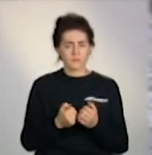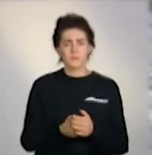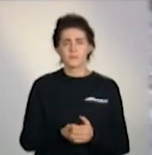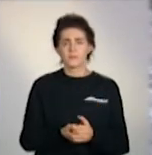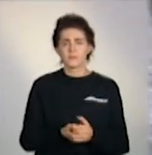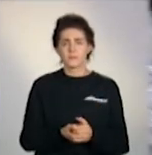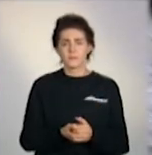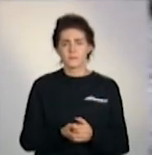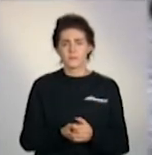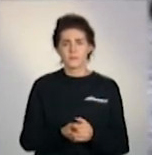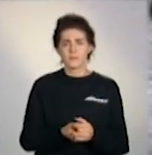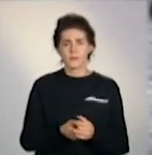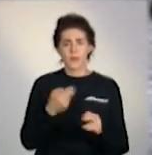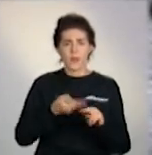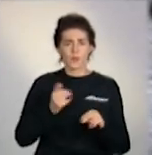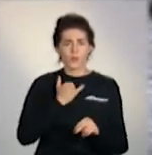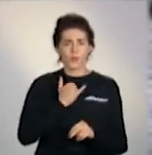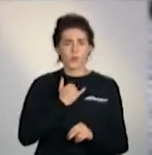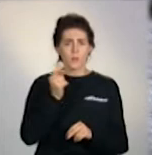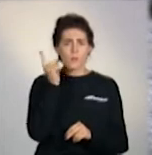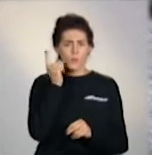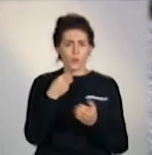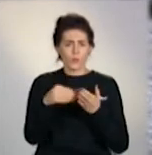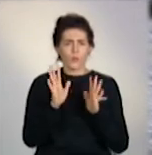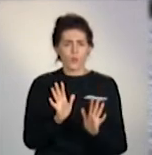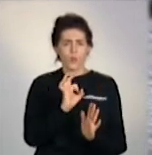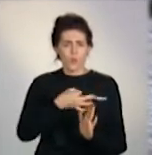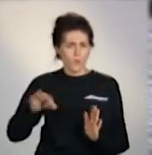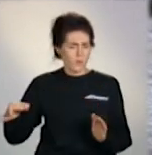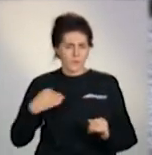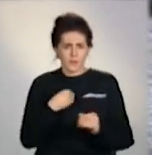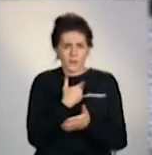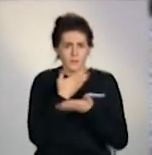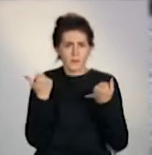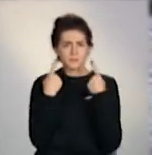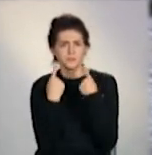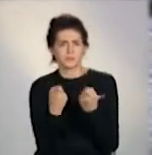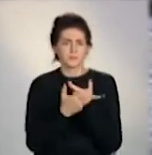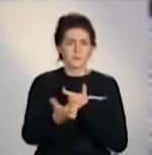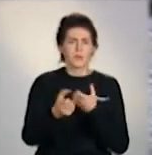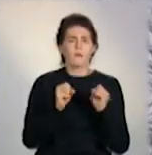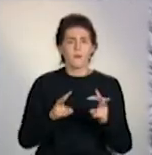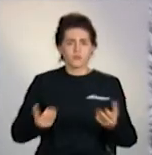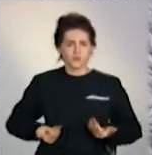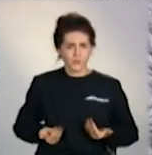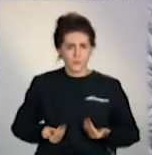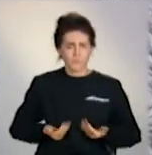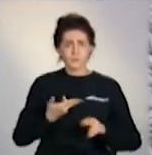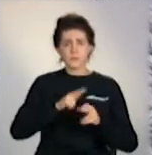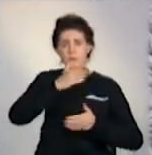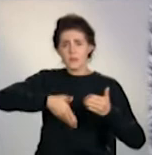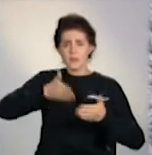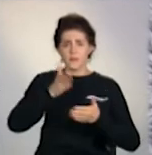О, тут телефон за 3 копійки куплений. Ну як можна жити? Попри